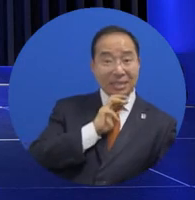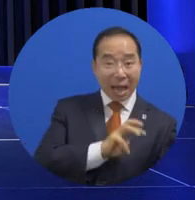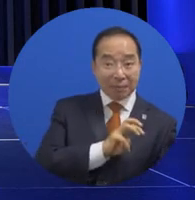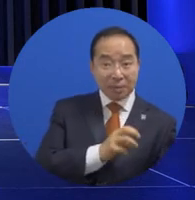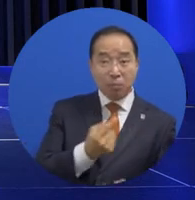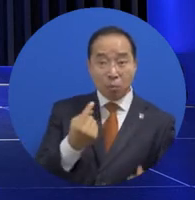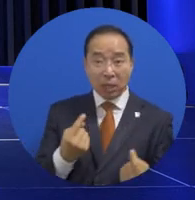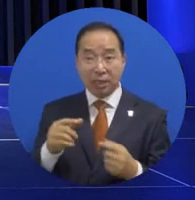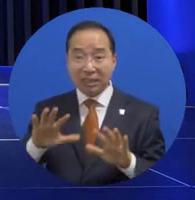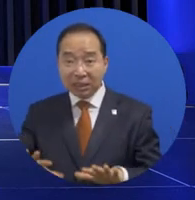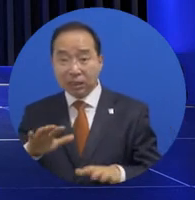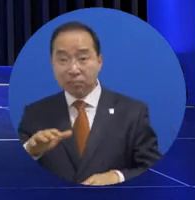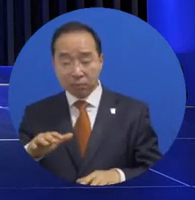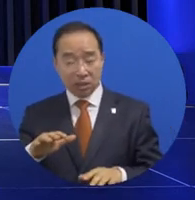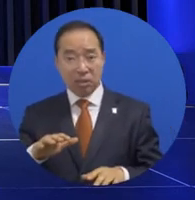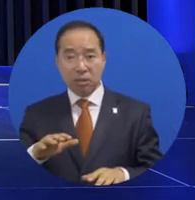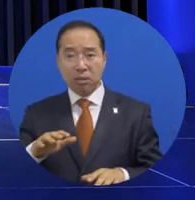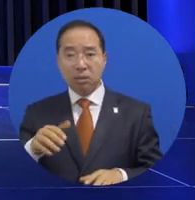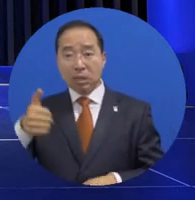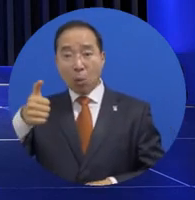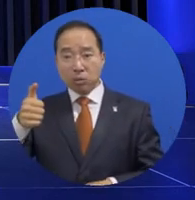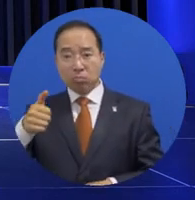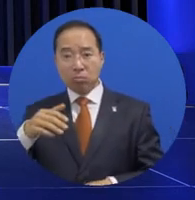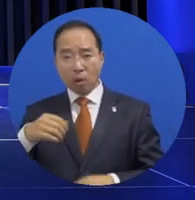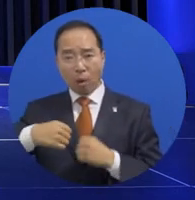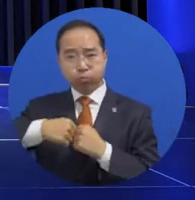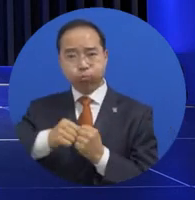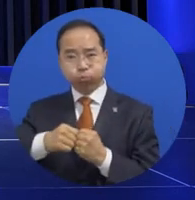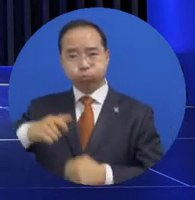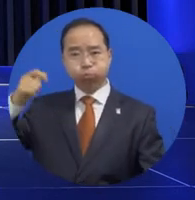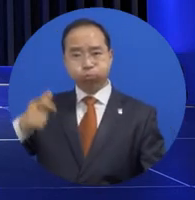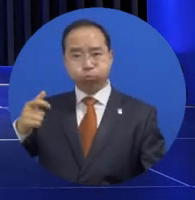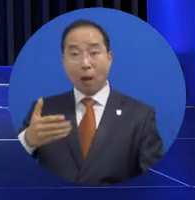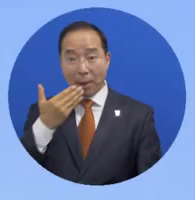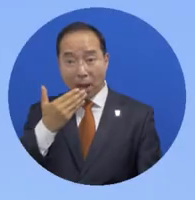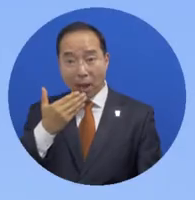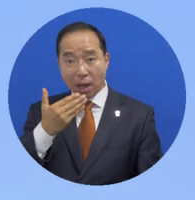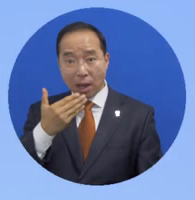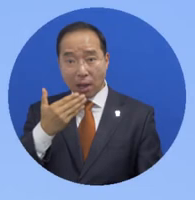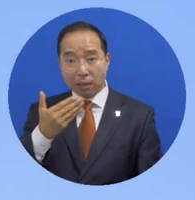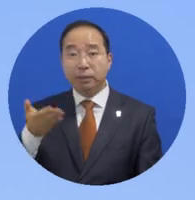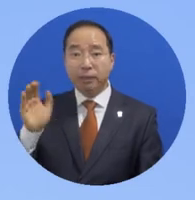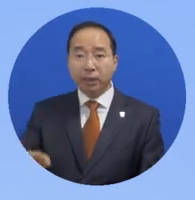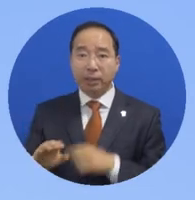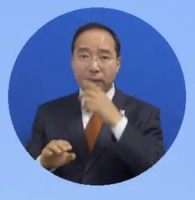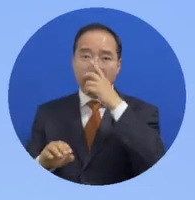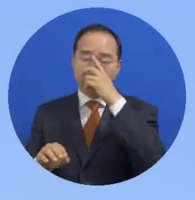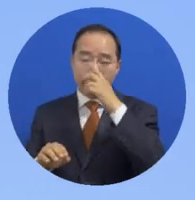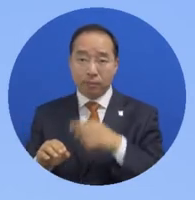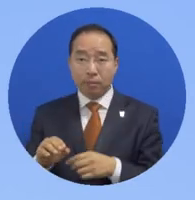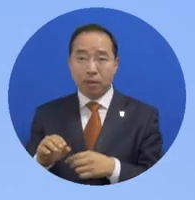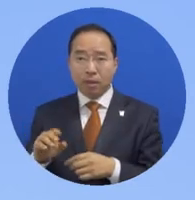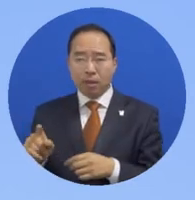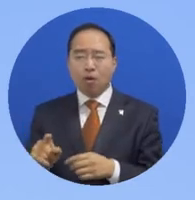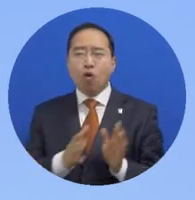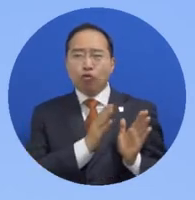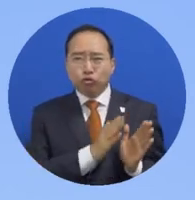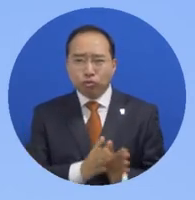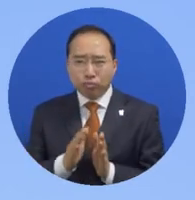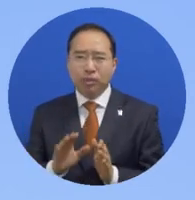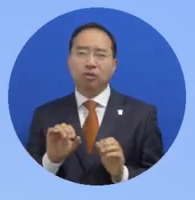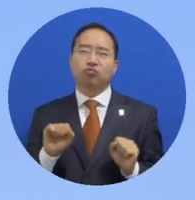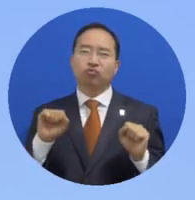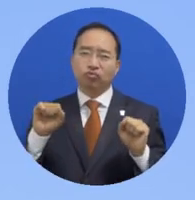그 20년이 더 지난 지금이 훨씬 더 강하다고 생각을 하거든요. 다만 이 관절을 어떤